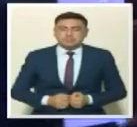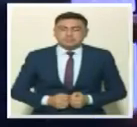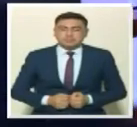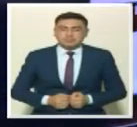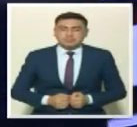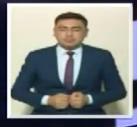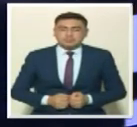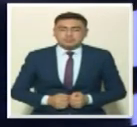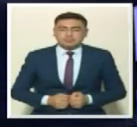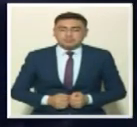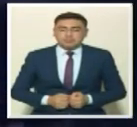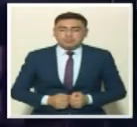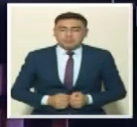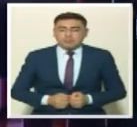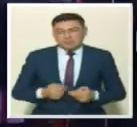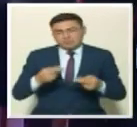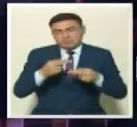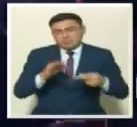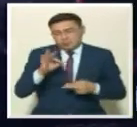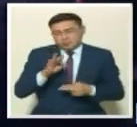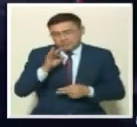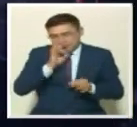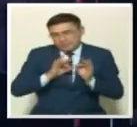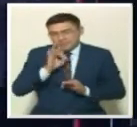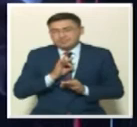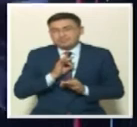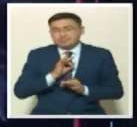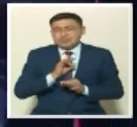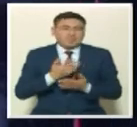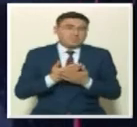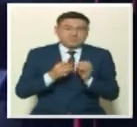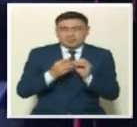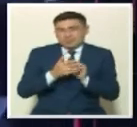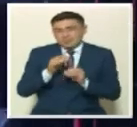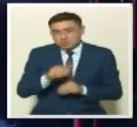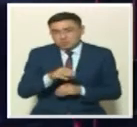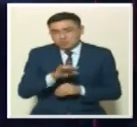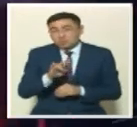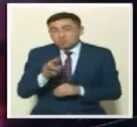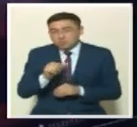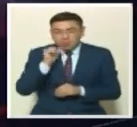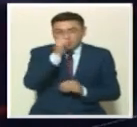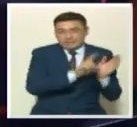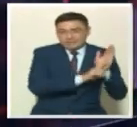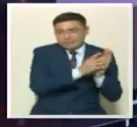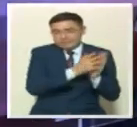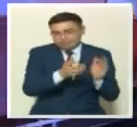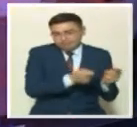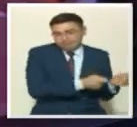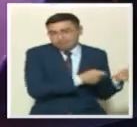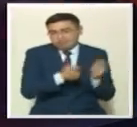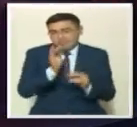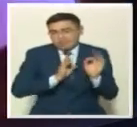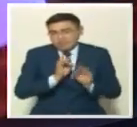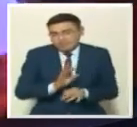Выпуск продолжит тема лекарственного обеспечения. Почти 19 тысяч тонн медикаментов завезли в Казахстан с начала года, включая октябрь текущего